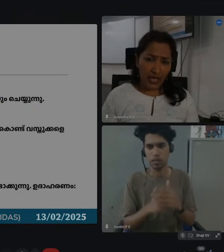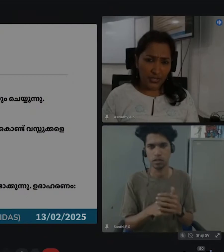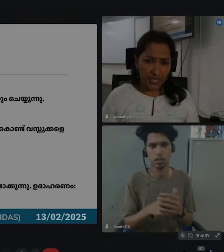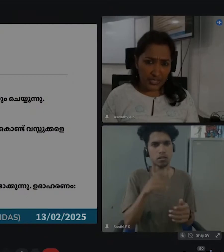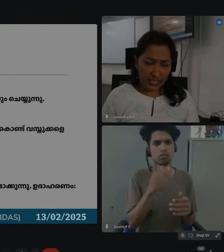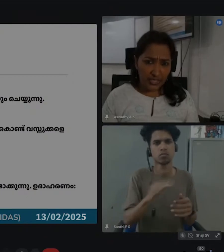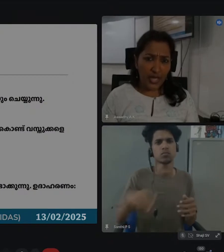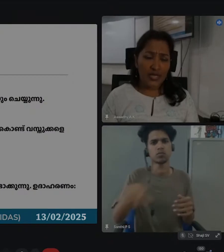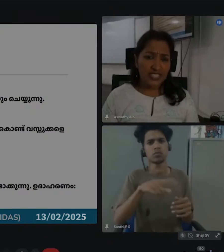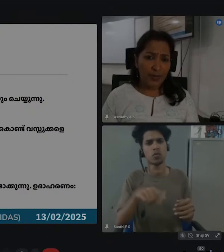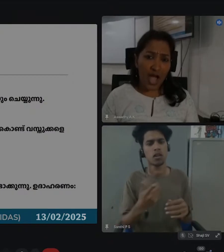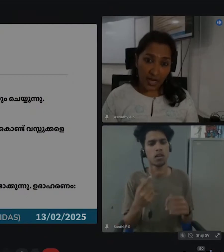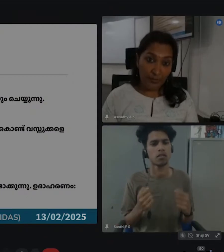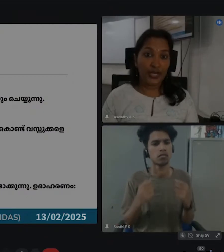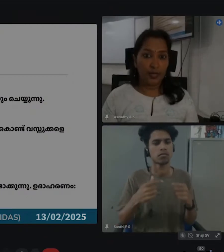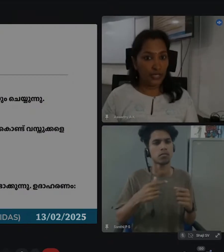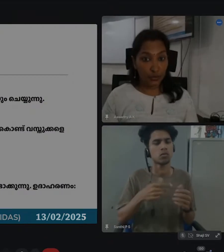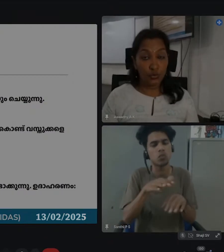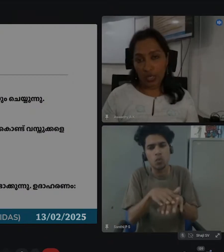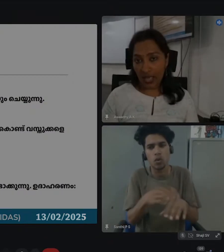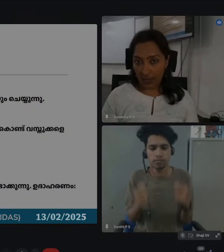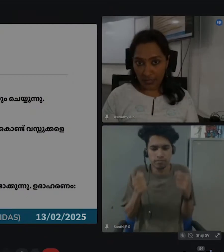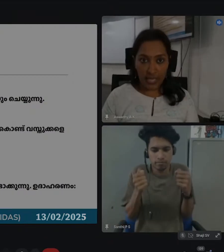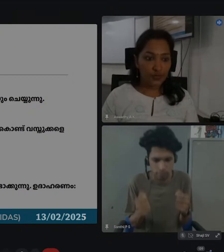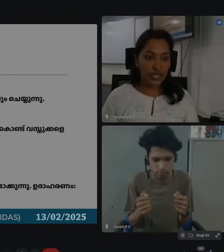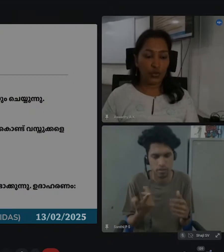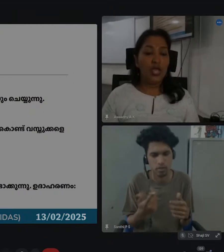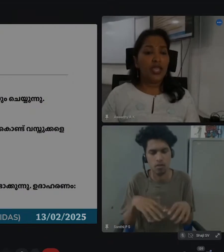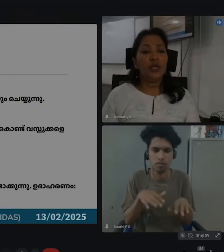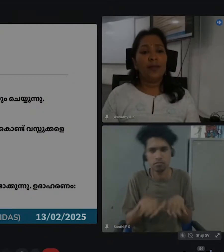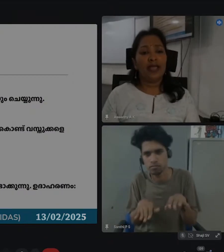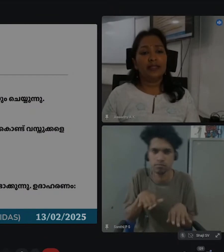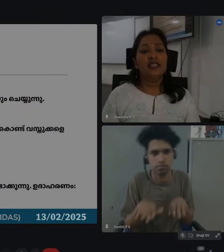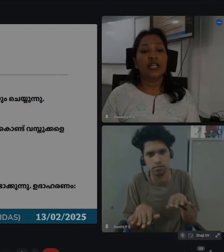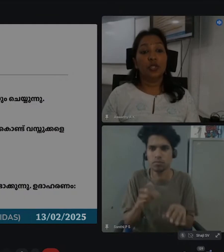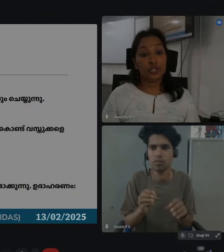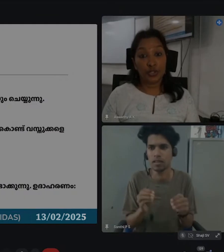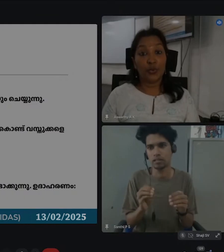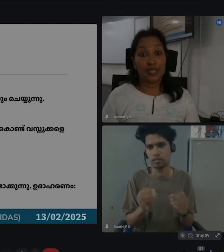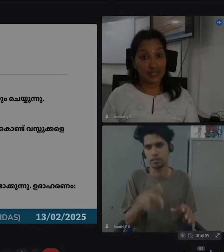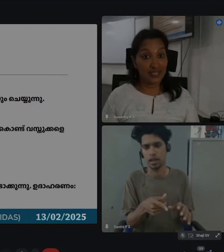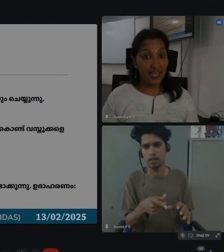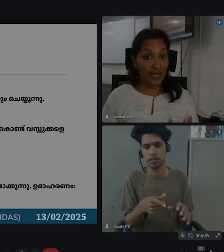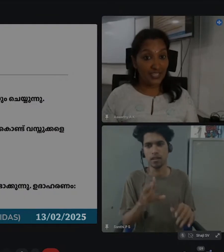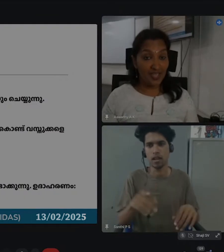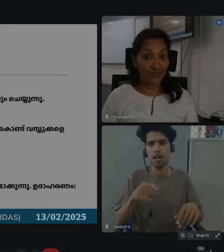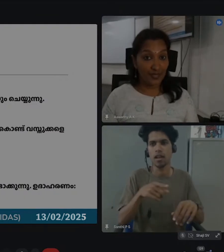പതുക്കെ എഴുന്നേറ്റ് ഇരിക്കാനുള്ള ശ്രമം ഇരിക്കുന്നു എന്നുള്ളത് ആരംഭിക്കുകയും ചെയ്യുന്നു. ഈ ഒരു പ്രായത്തിൽ സന്തോഷത്തോടുകൂടി